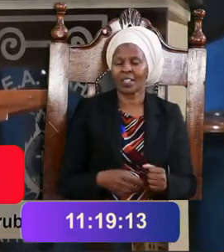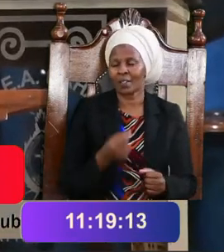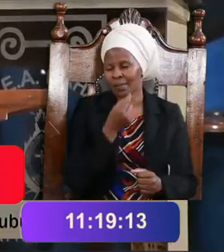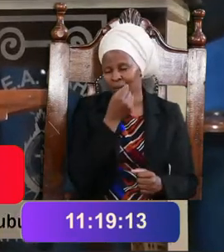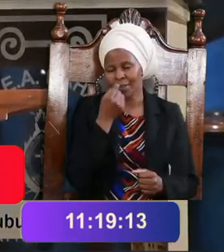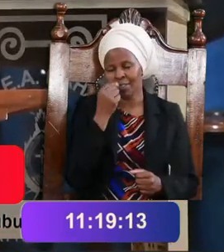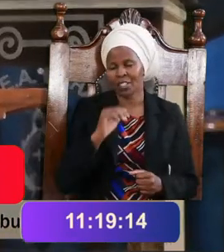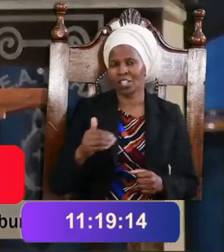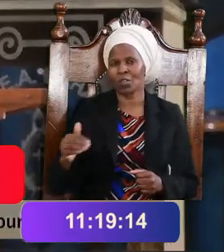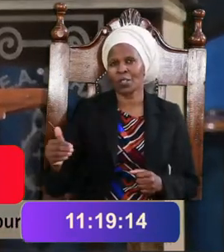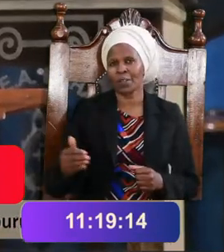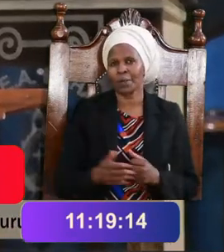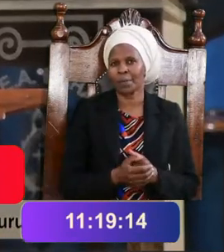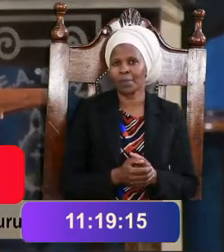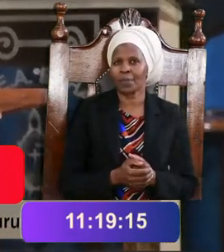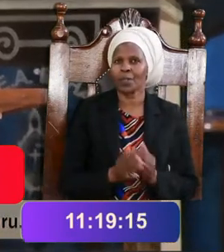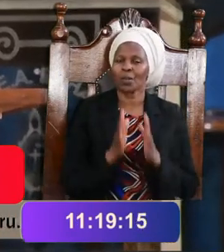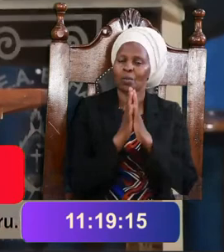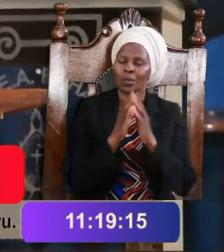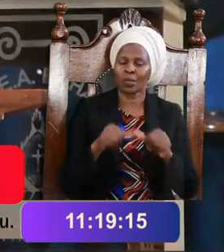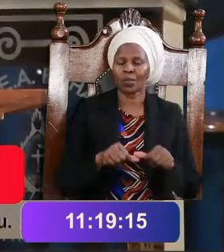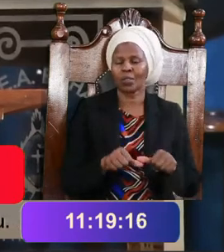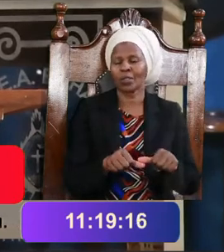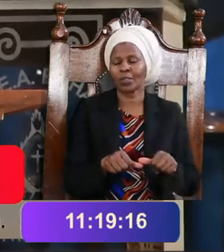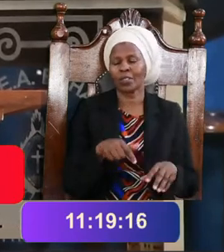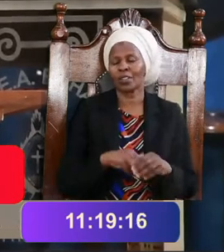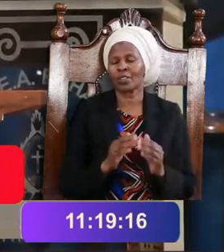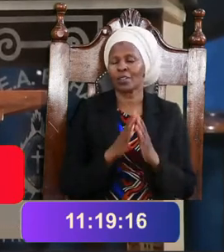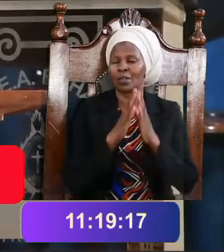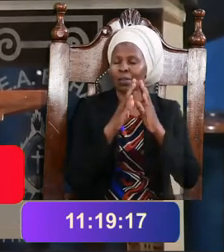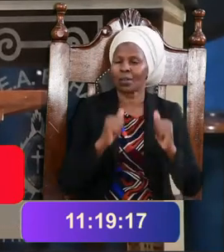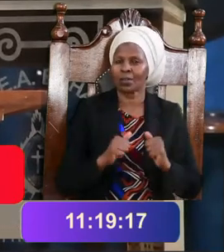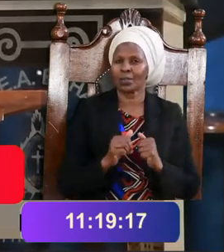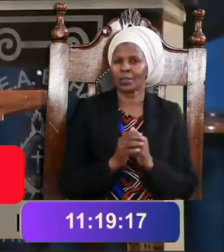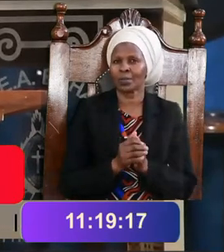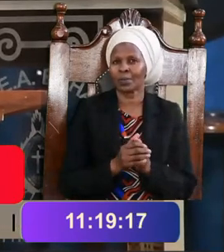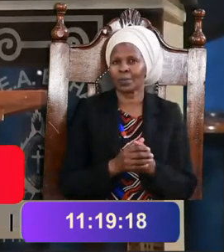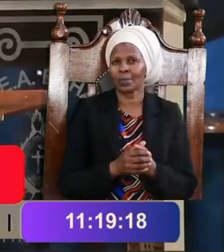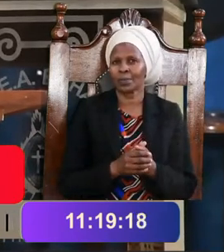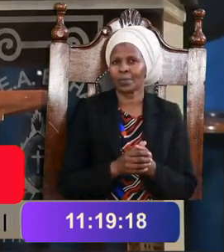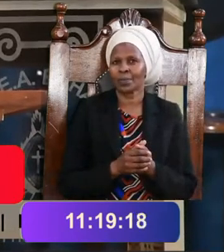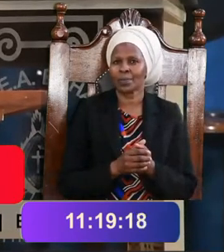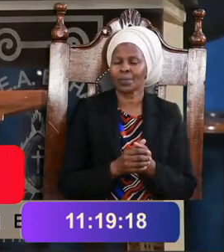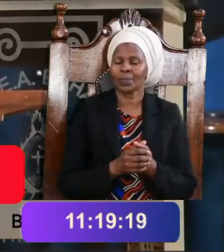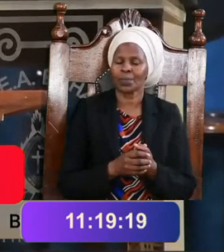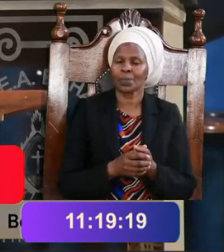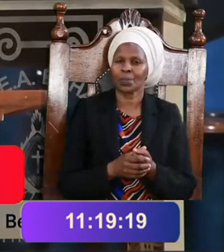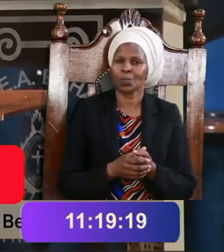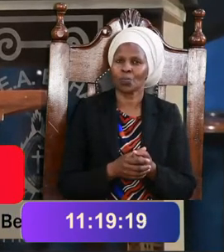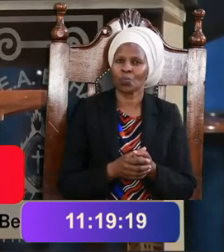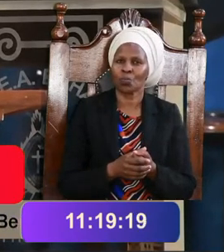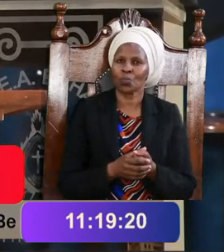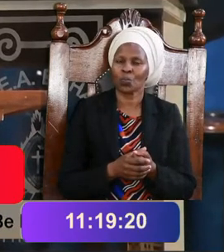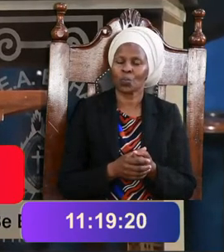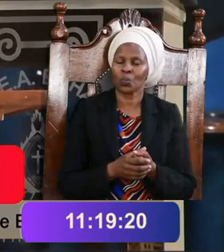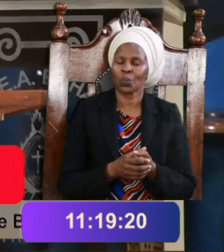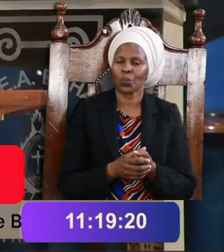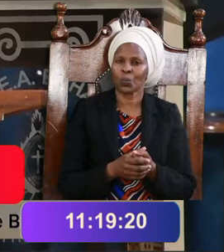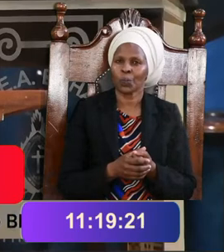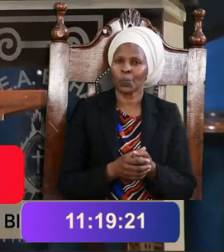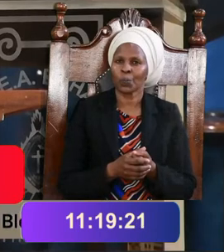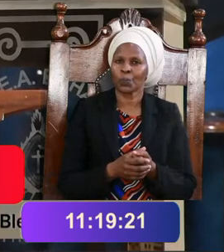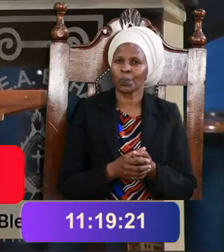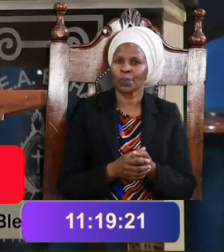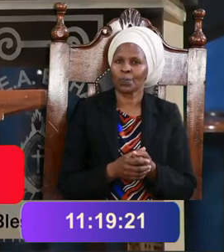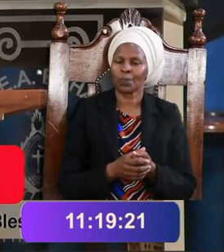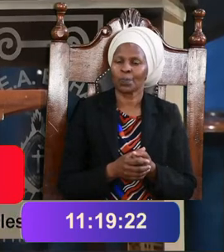County. Maombi inaendelea huko kwao nyumbani, Kahawa Square, Galisa Road, Third South Avenue,